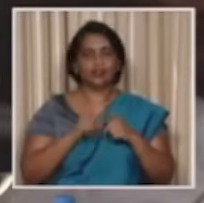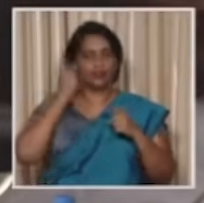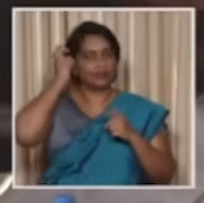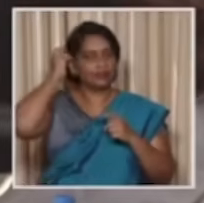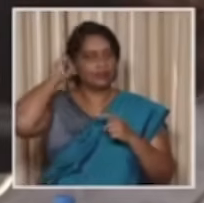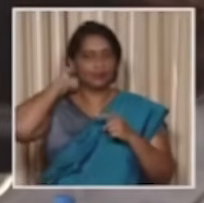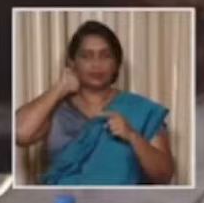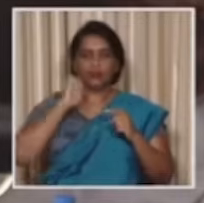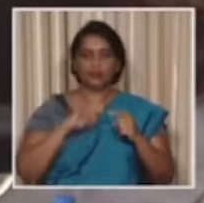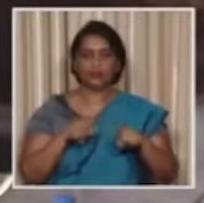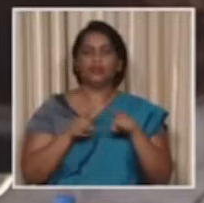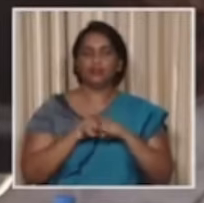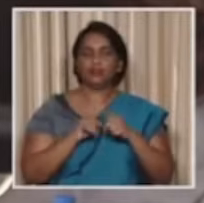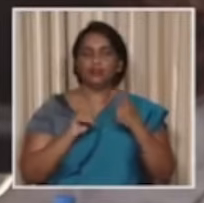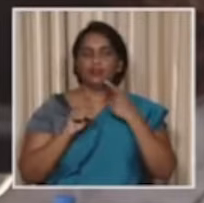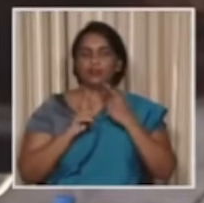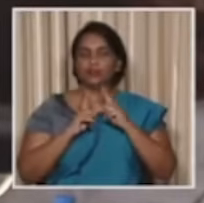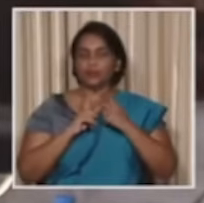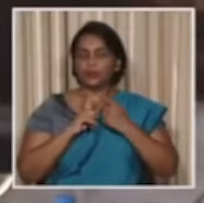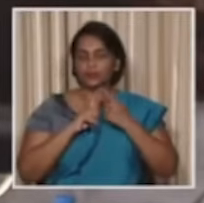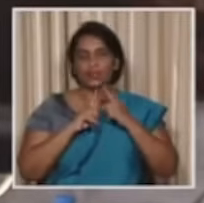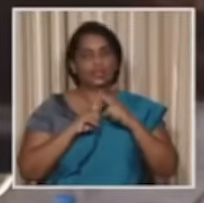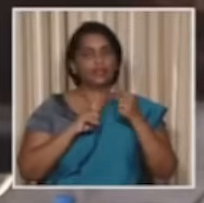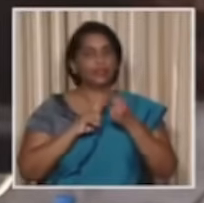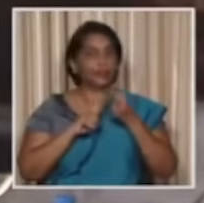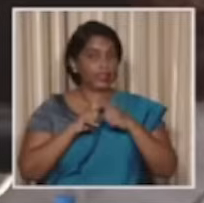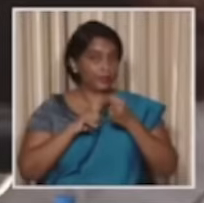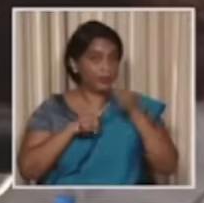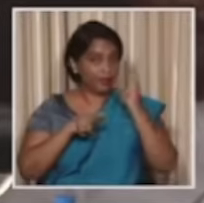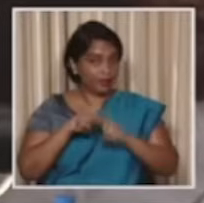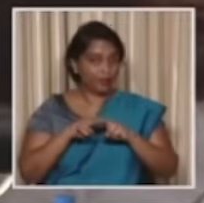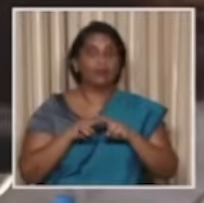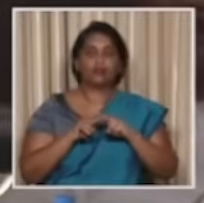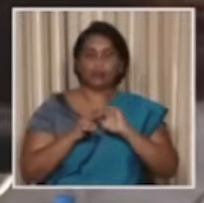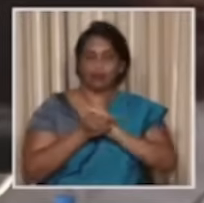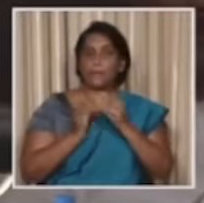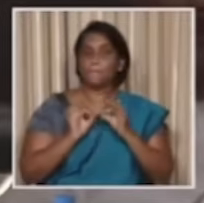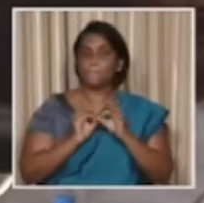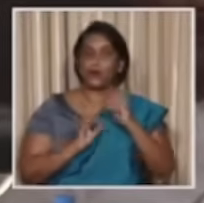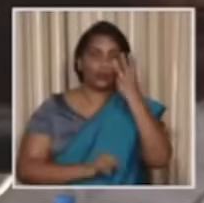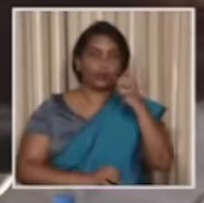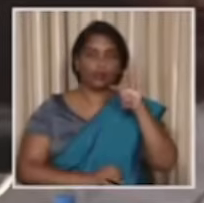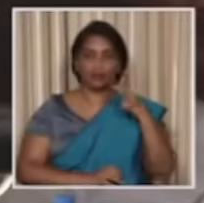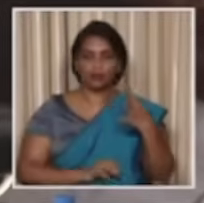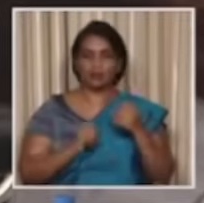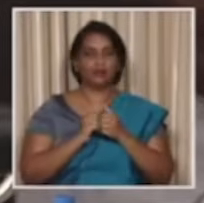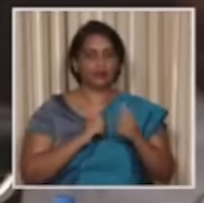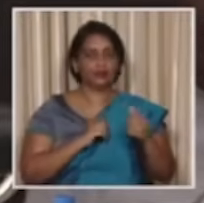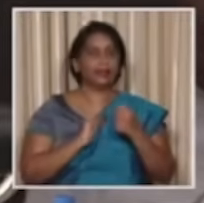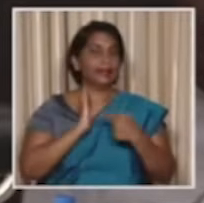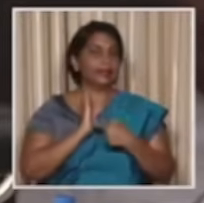Magadhasak on a Kamati. අල්සාදක අරමුදලේ සභාපතිතුමා බිලියන 3400ක් තියෙනවා.